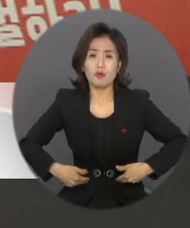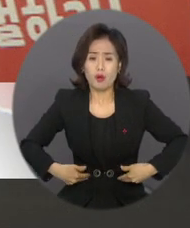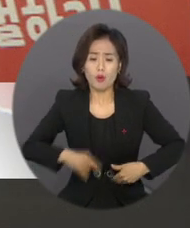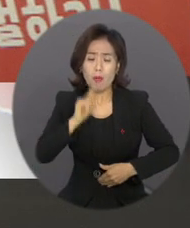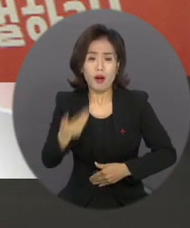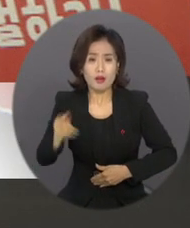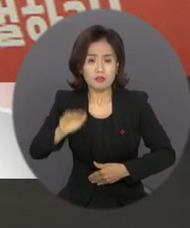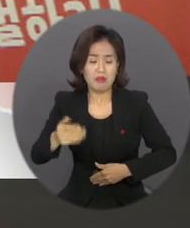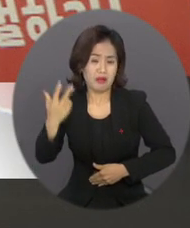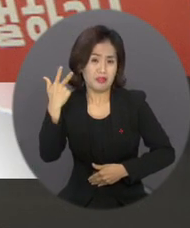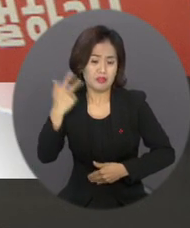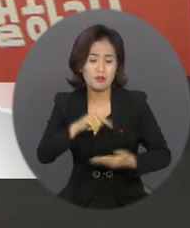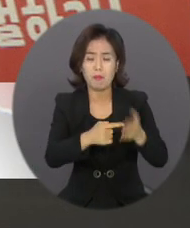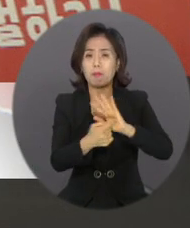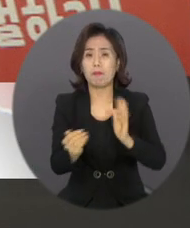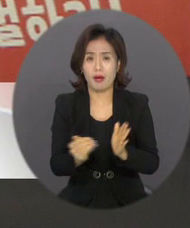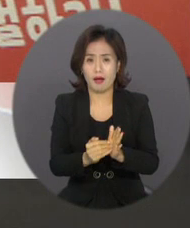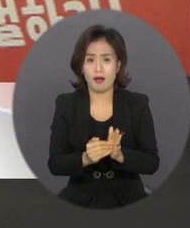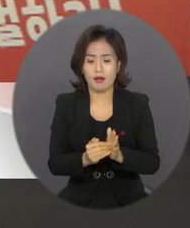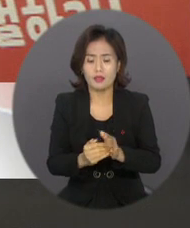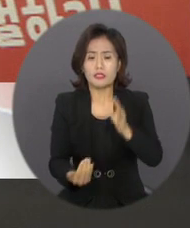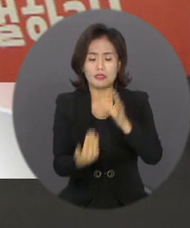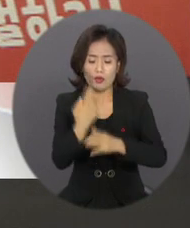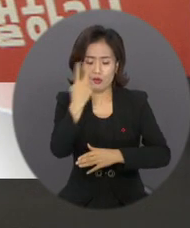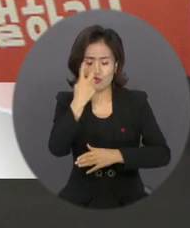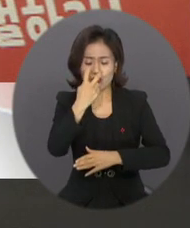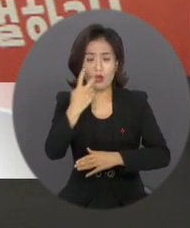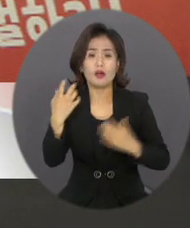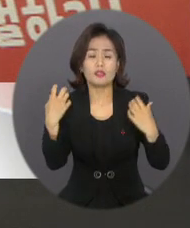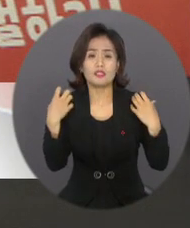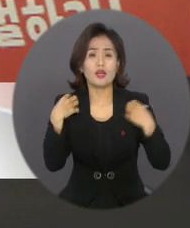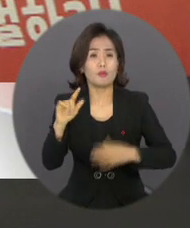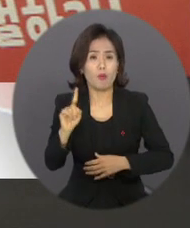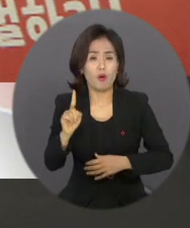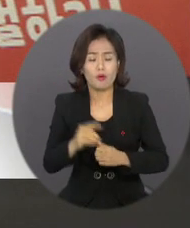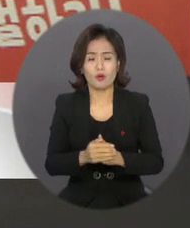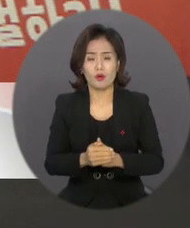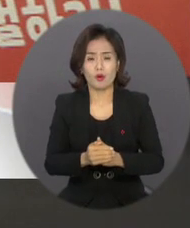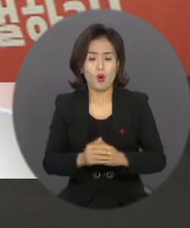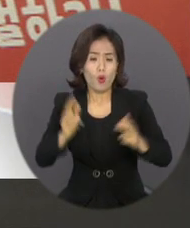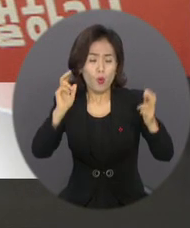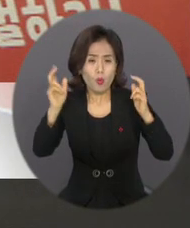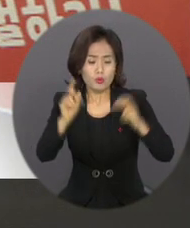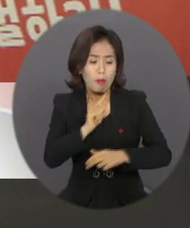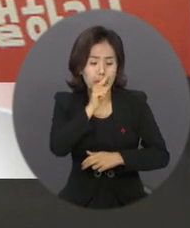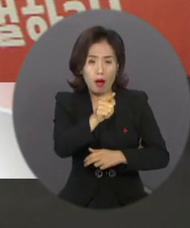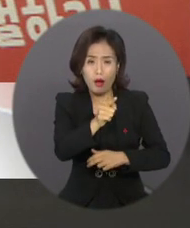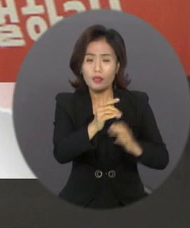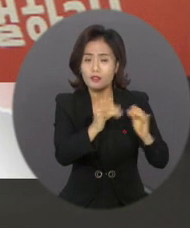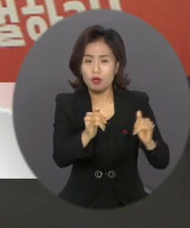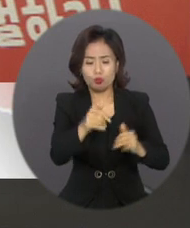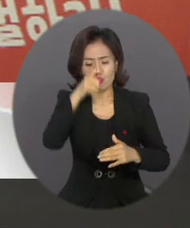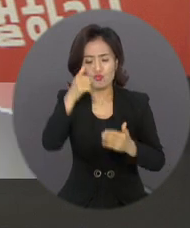묵살됐다는 뉴스를 지난해 보도해 드렸는데요이 사건을 수사한 경찰이 공사를 발주한 업체 대표는 무혐의 처리한